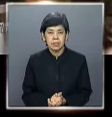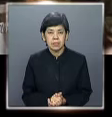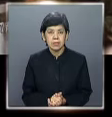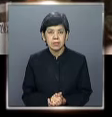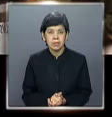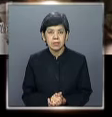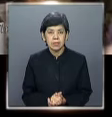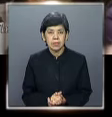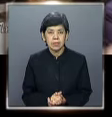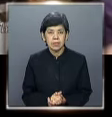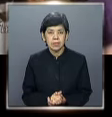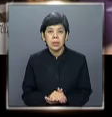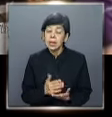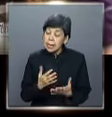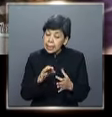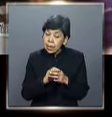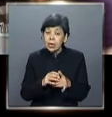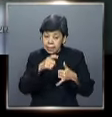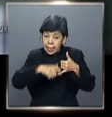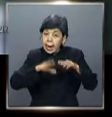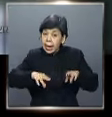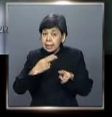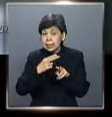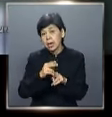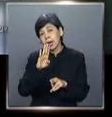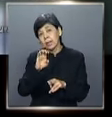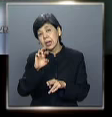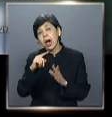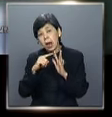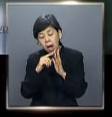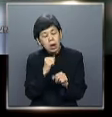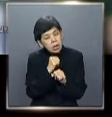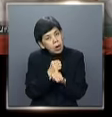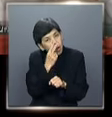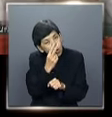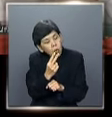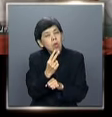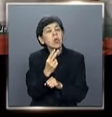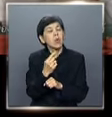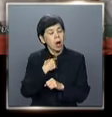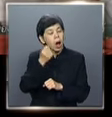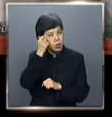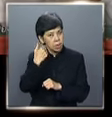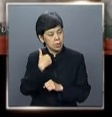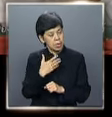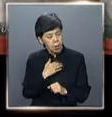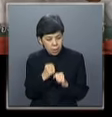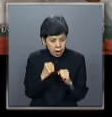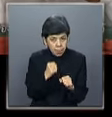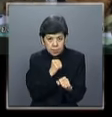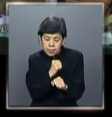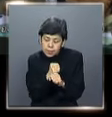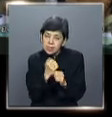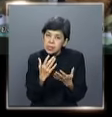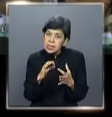หลังจากที่ทางผ่านของวีระได้ออกอากาศแต่ละพื้นที่หรือว่าคนที่ได้รู้จักประเด็นตรงนี้อะไรเงี้ยเขาก็ขยับขยาย